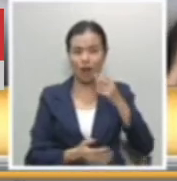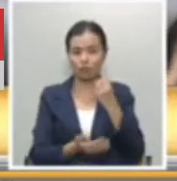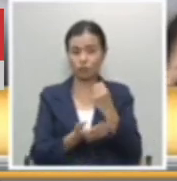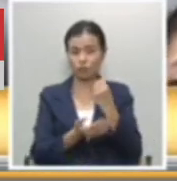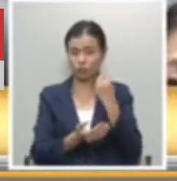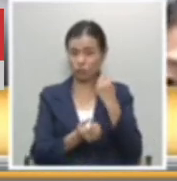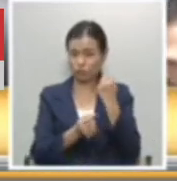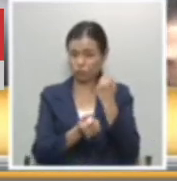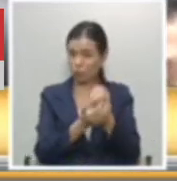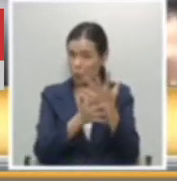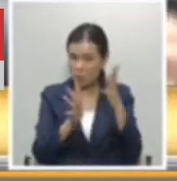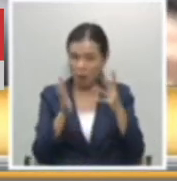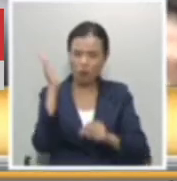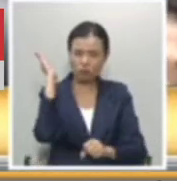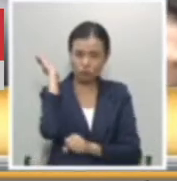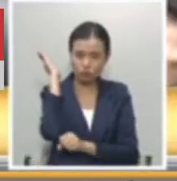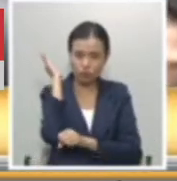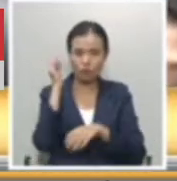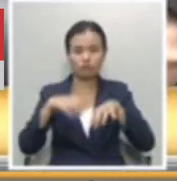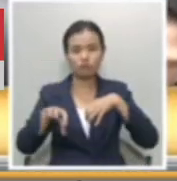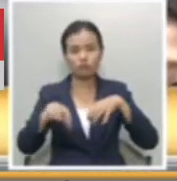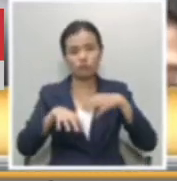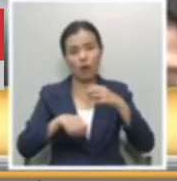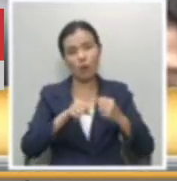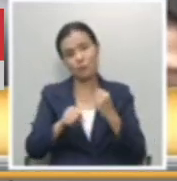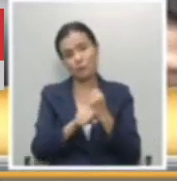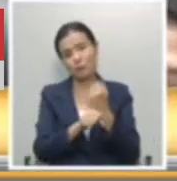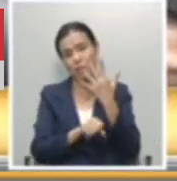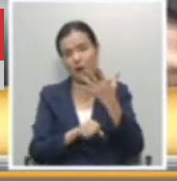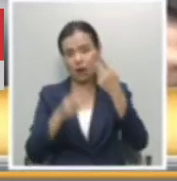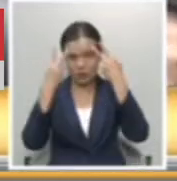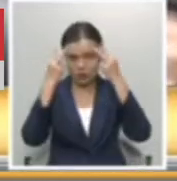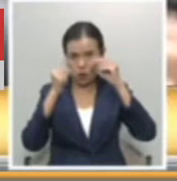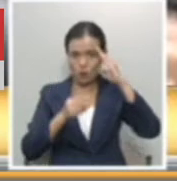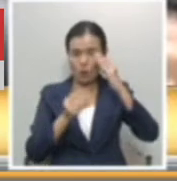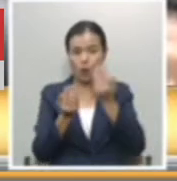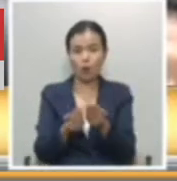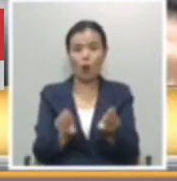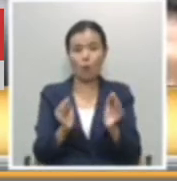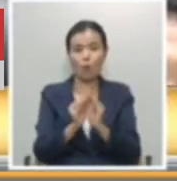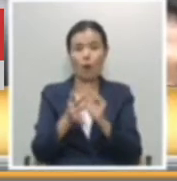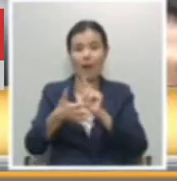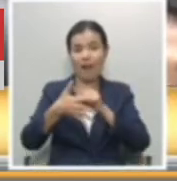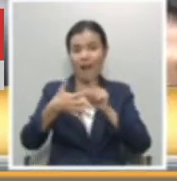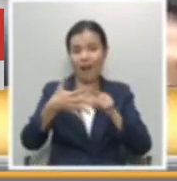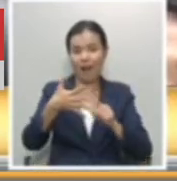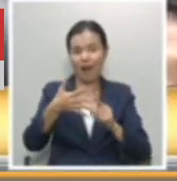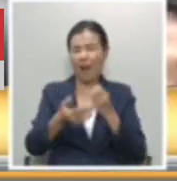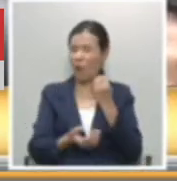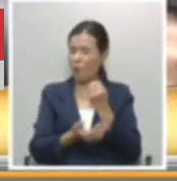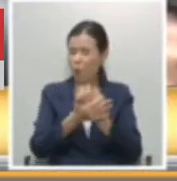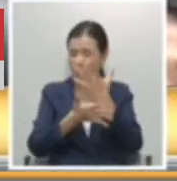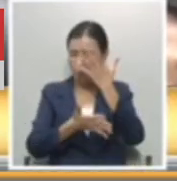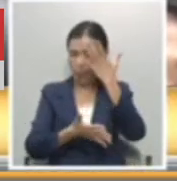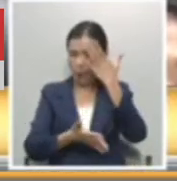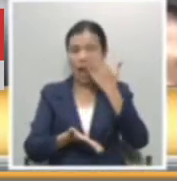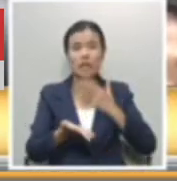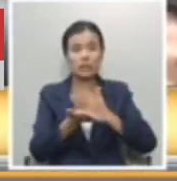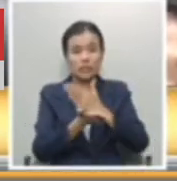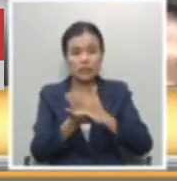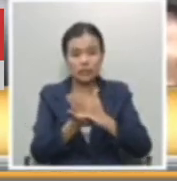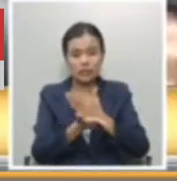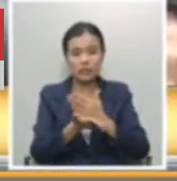อกประยุทธ์บริหารประเทศมา5ปีทำให้เศรษฐี5ตระกูลครับรวยขึ้นเกือบครึ่งหนึ่งของงบประมาณแผ่นดิน